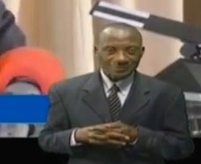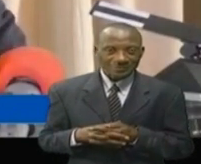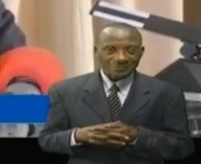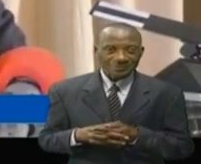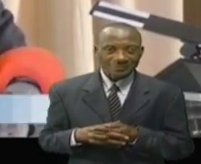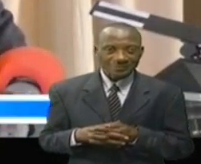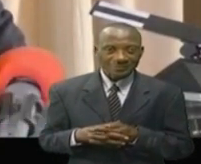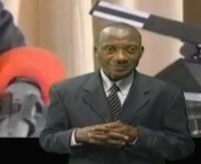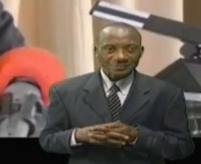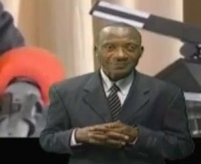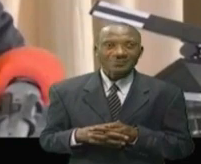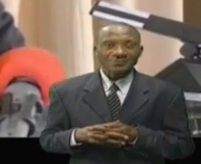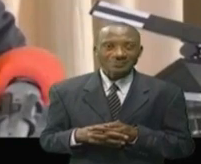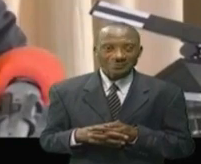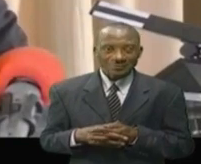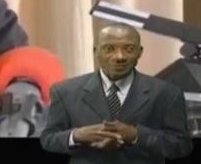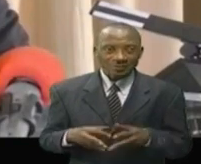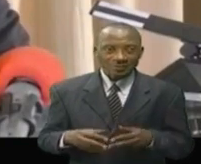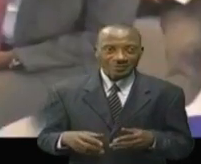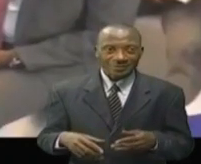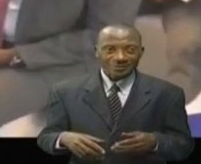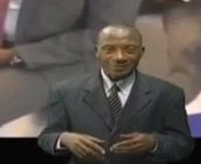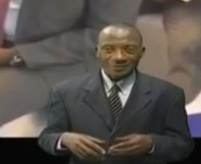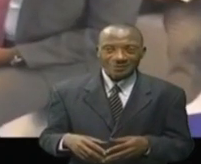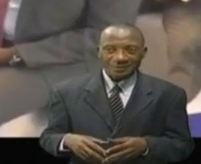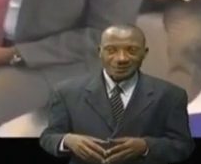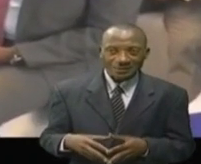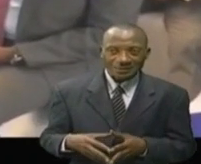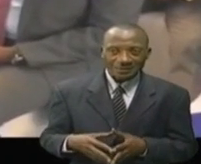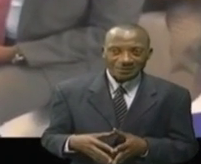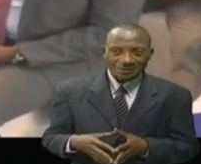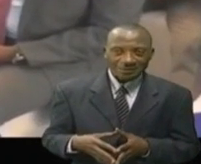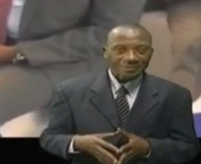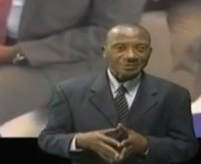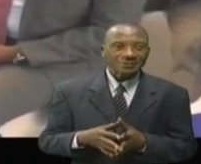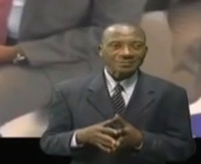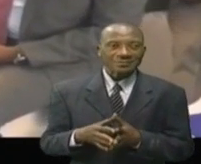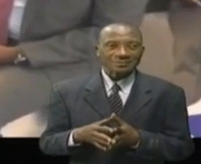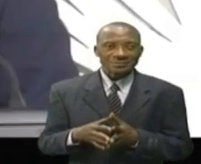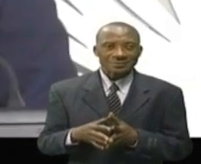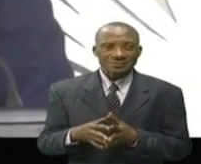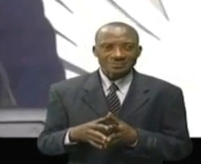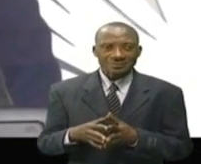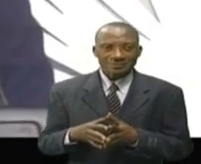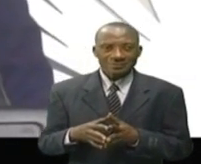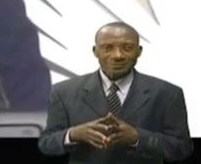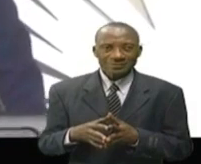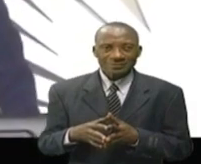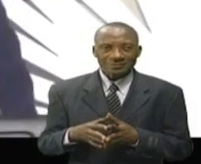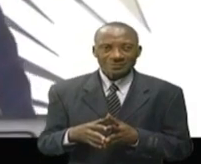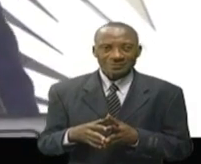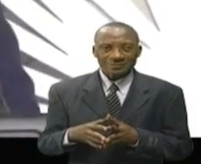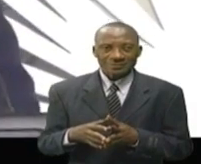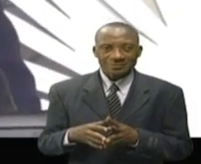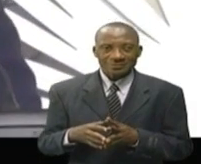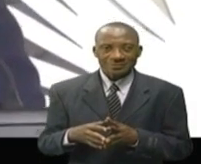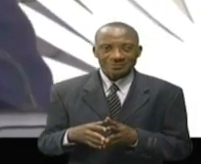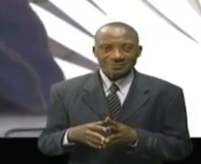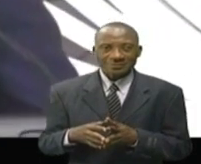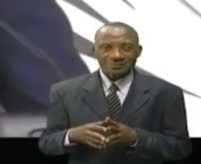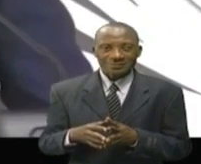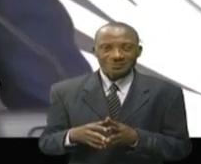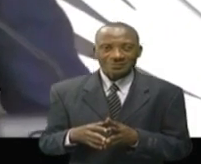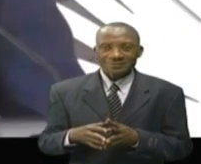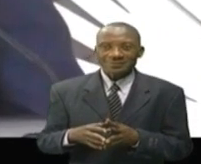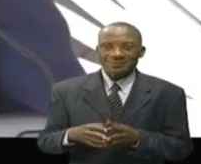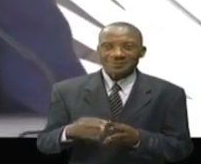différents programmes du gouvernement. Nicolas Kazadi, ministre des Finances, a souligné la nécessité pour le gouvernement